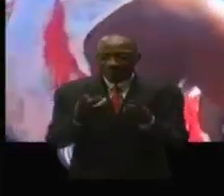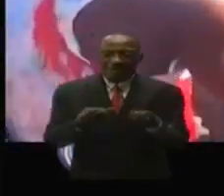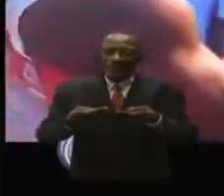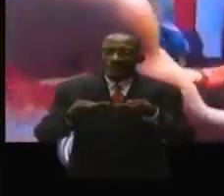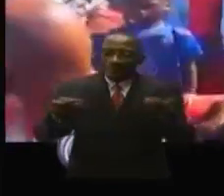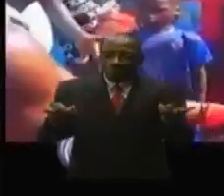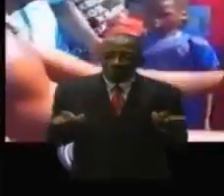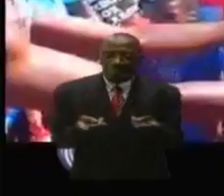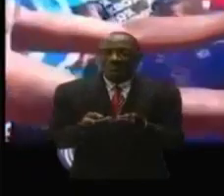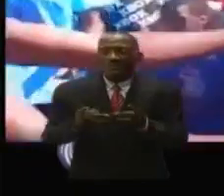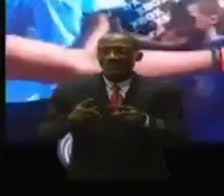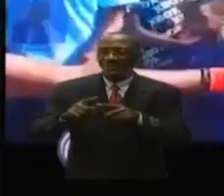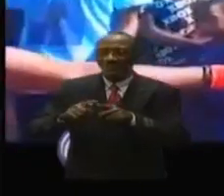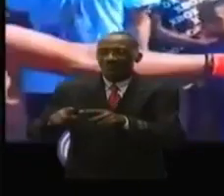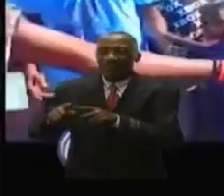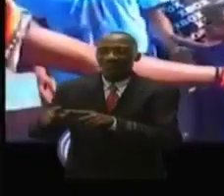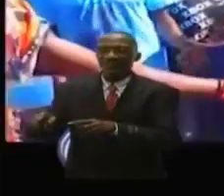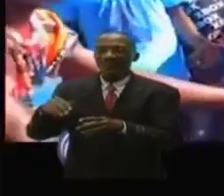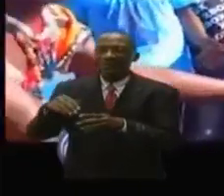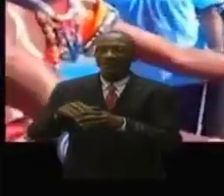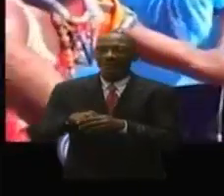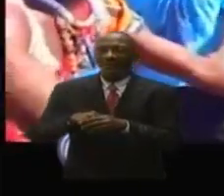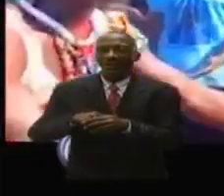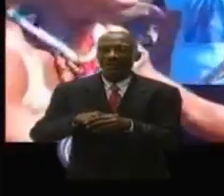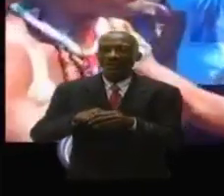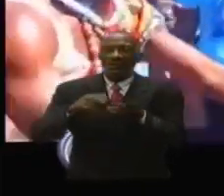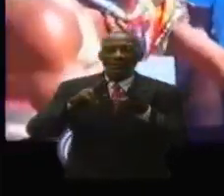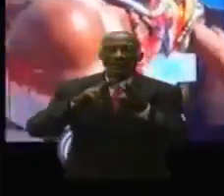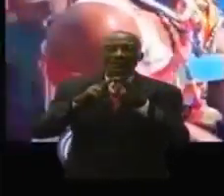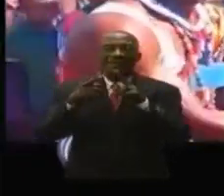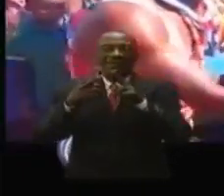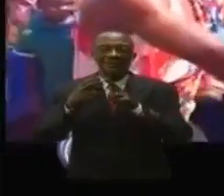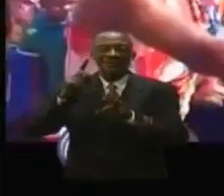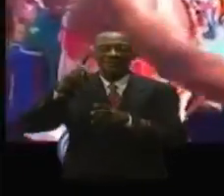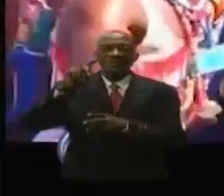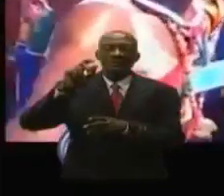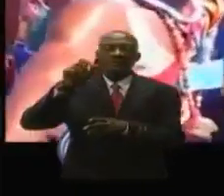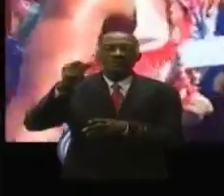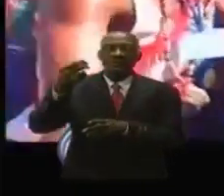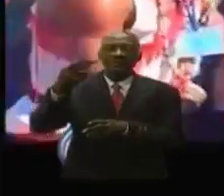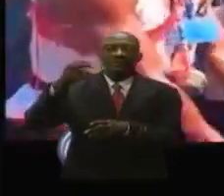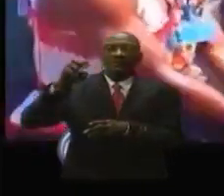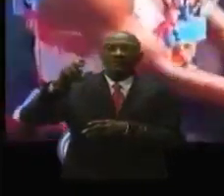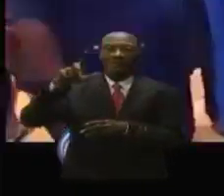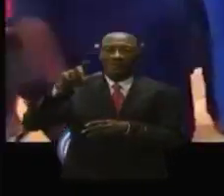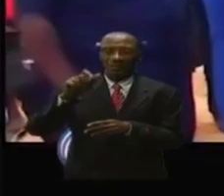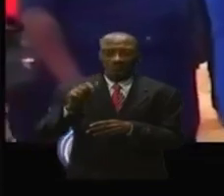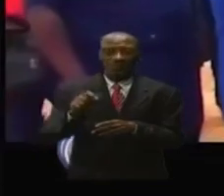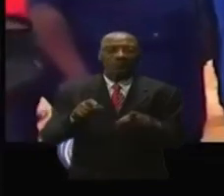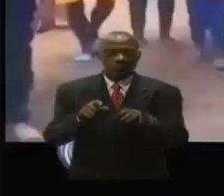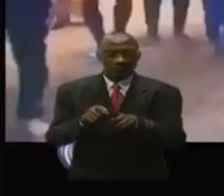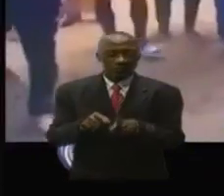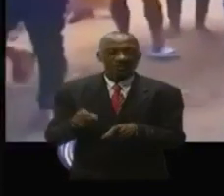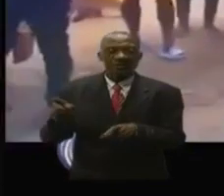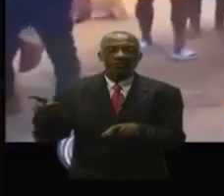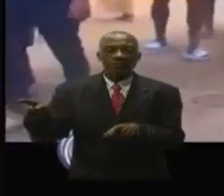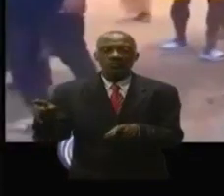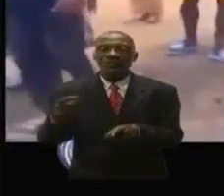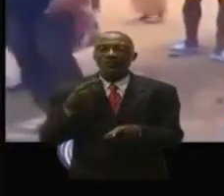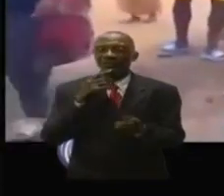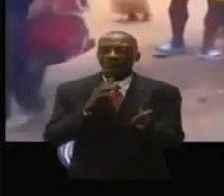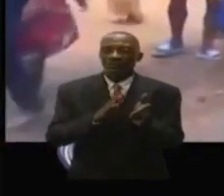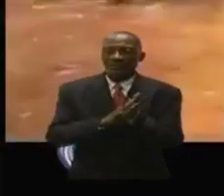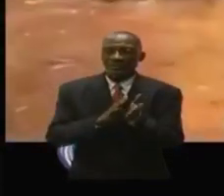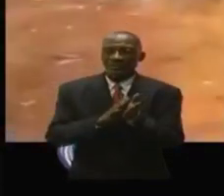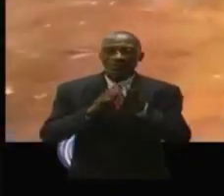engagement d'accorder un second mandat au président de la République, chef de l'État, Félix-Antoine Tshisekedi Tshilombo,